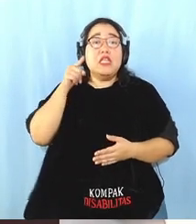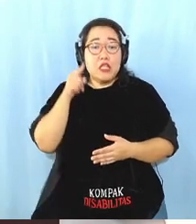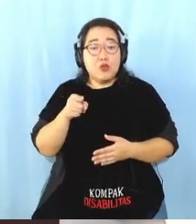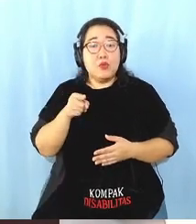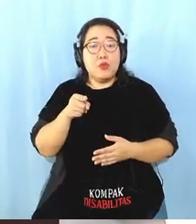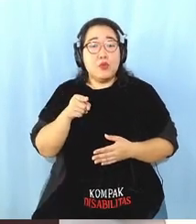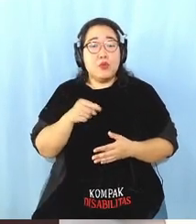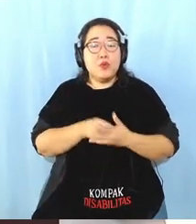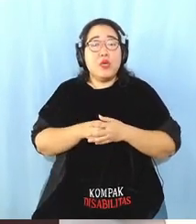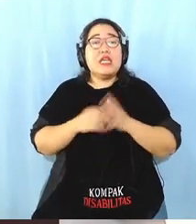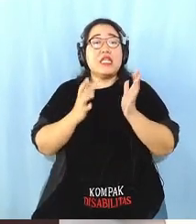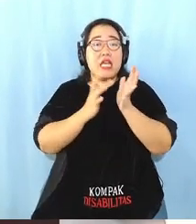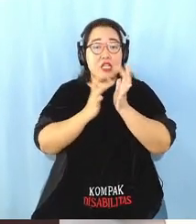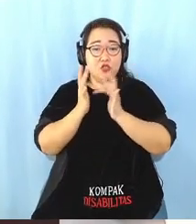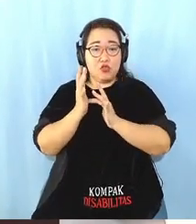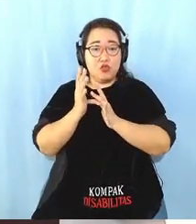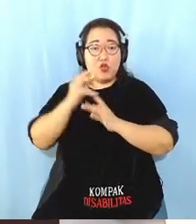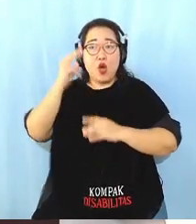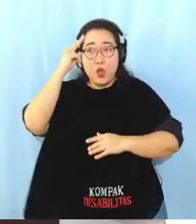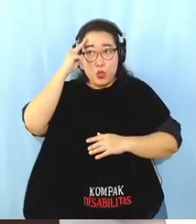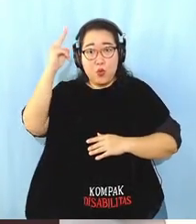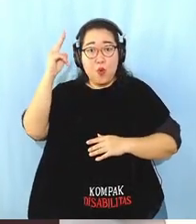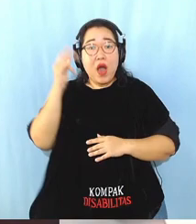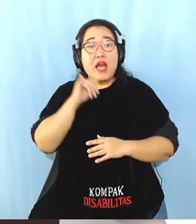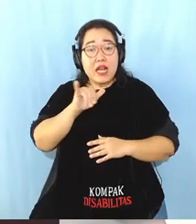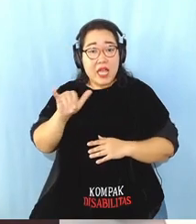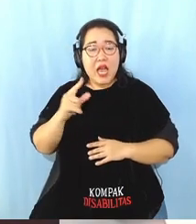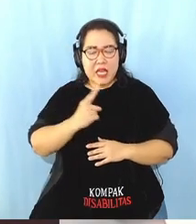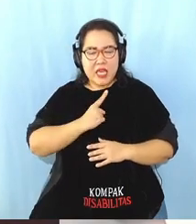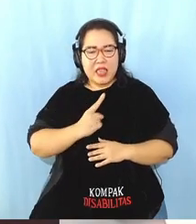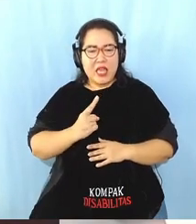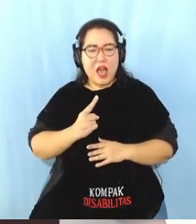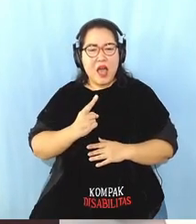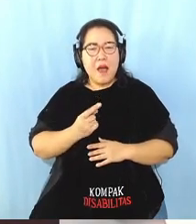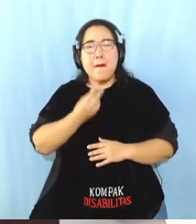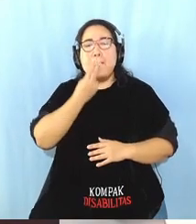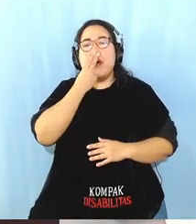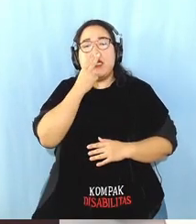Yesus, Tuhan yang Anda imani, yang saya percayai.